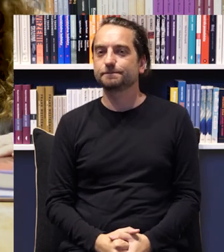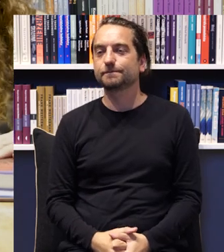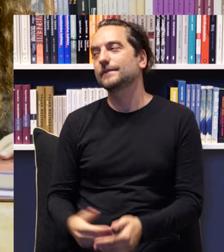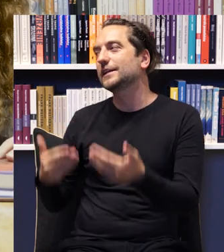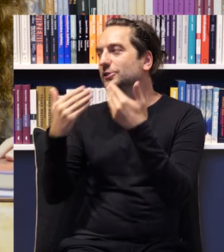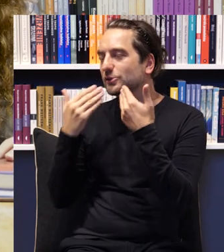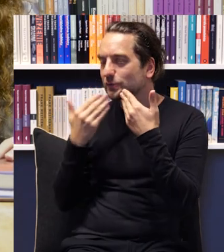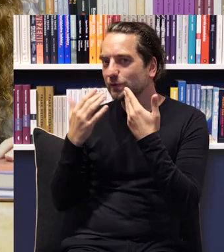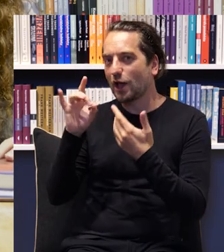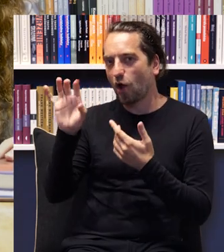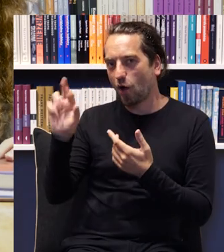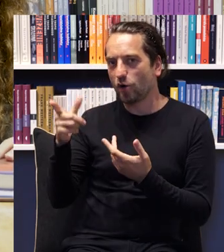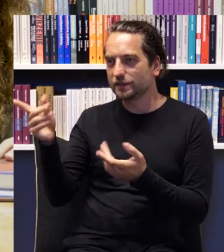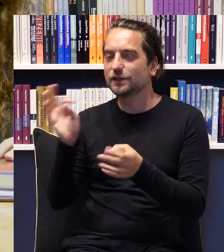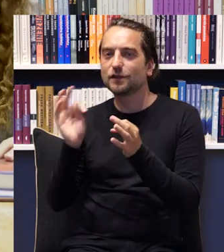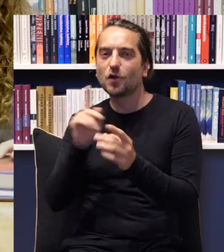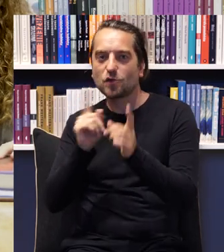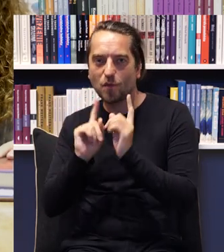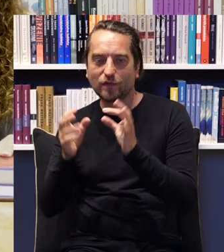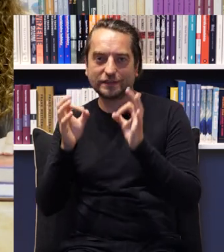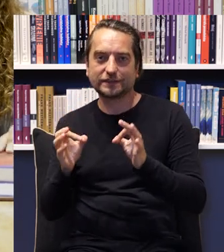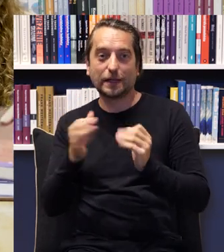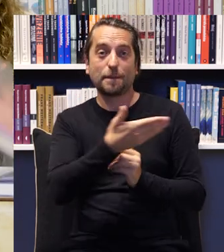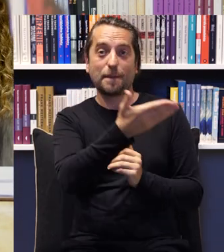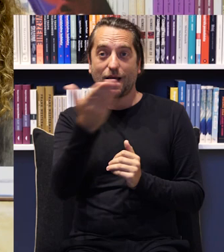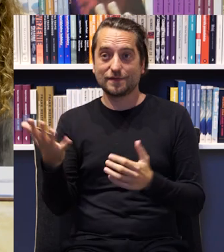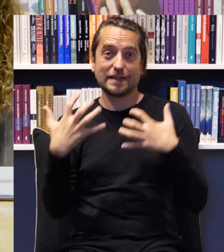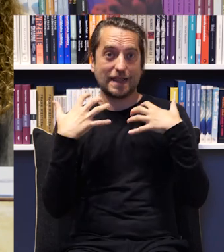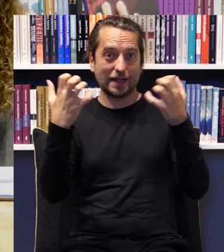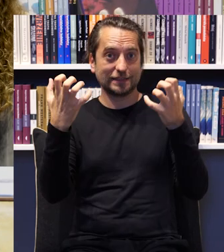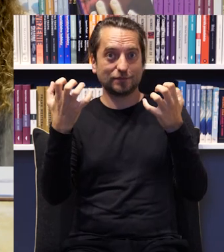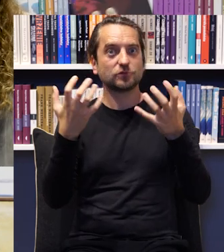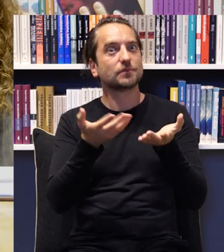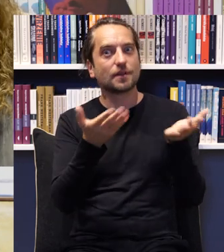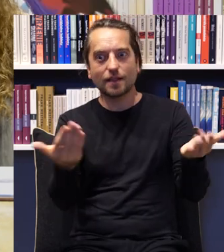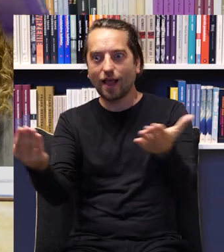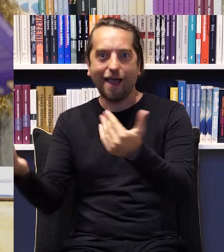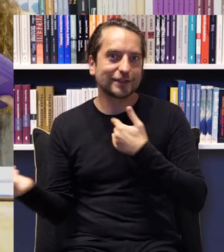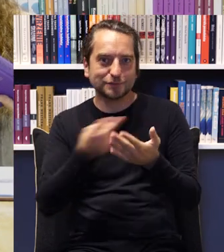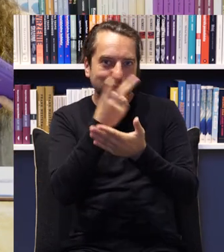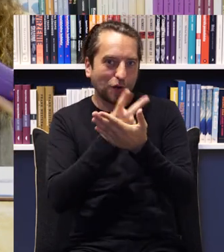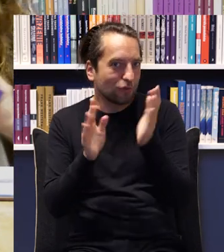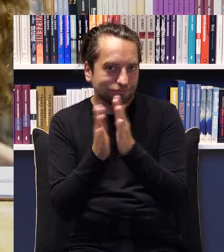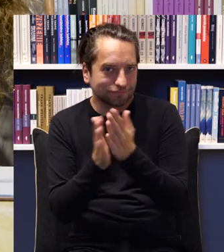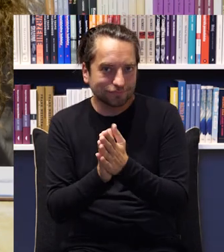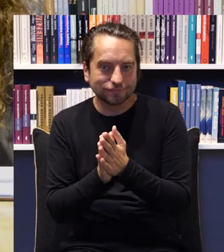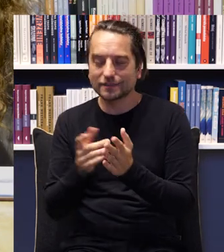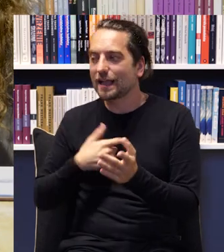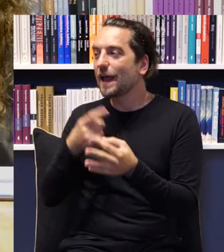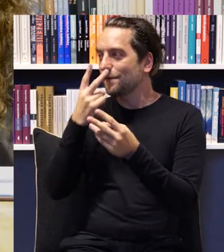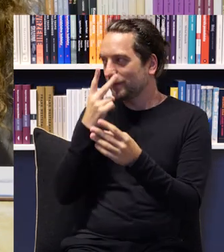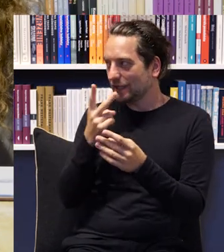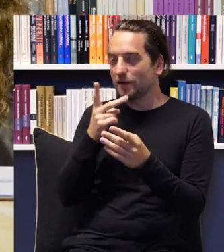Gosia, bardzo, bardzo dziękuję za rozmowę. Bardzo Państwa zachęcam do lektury tej książki. Widziałam ją dzisiaj